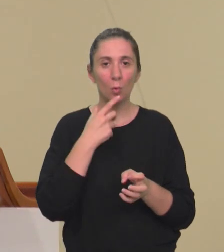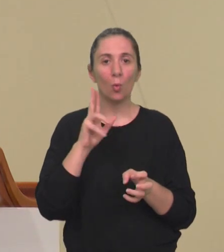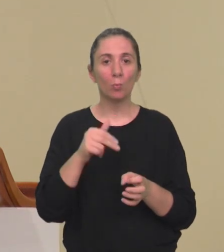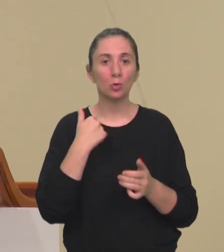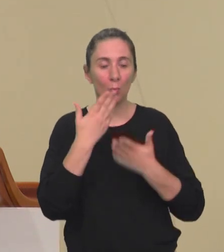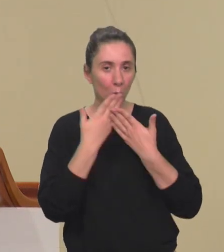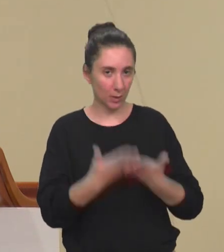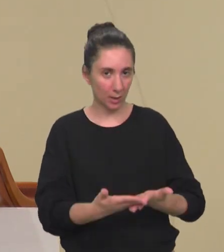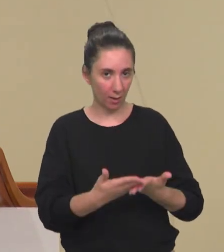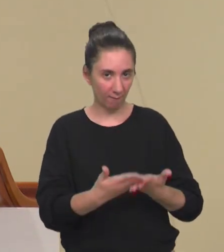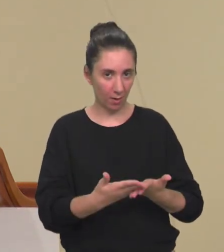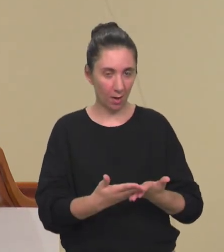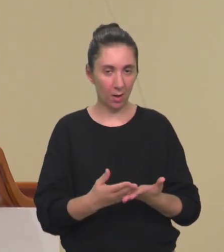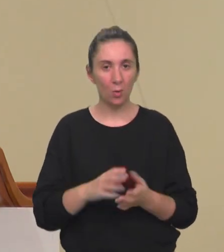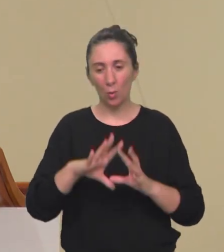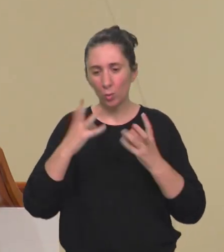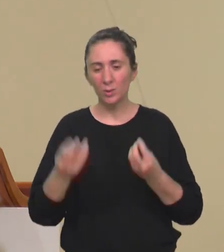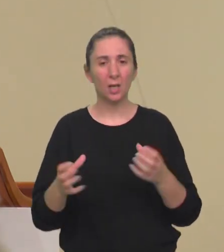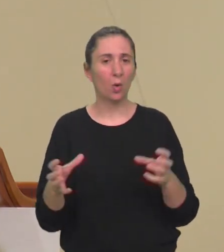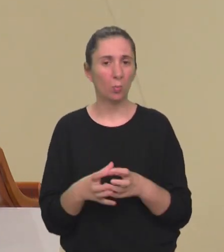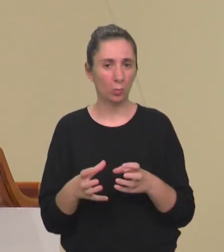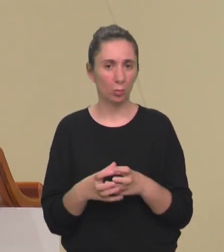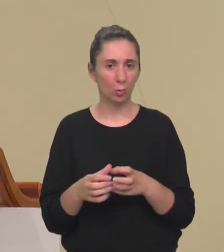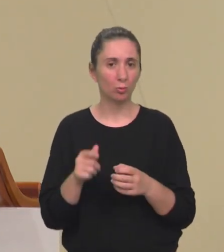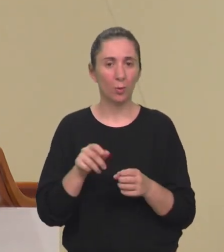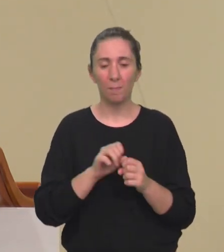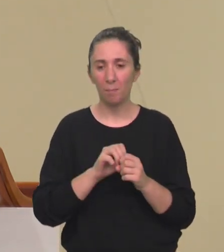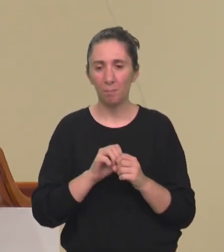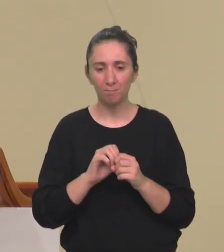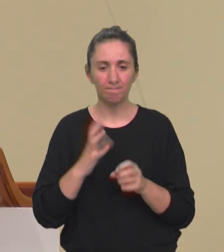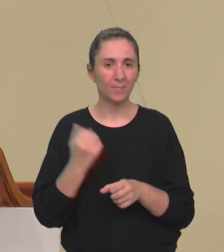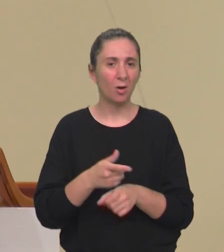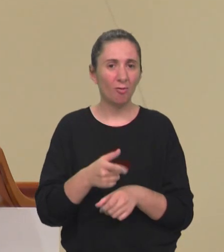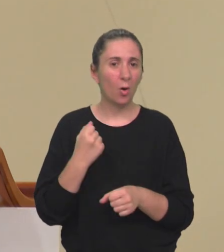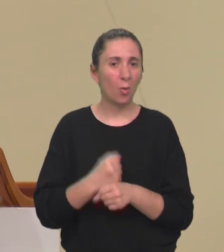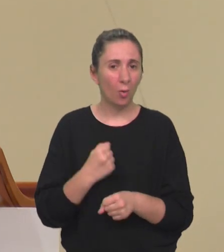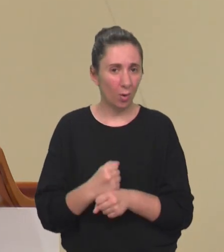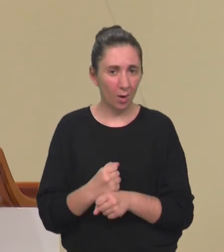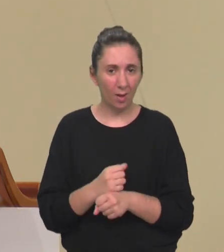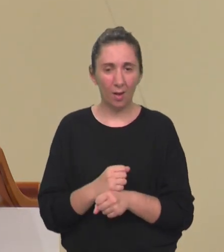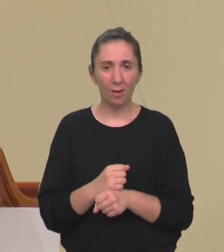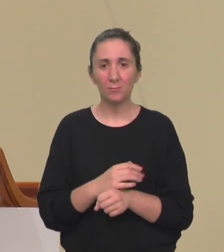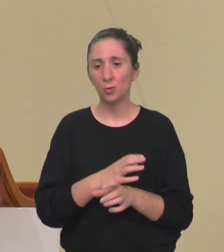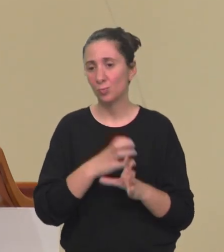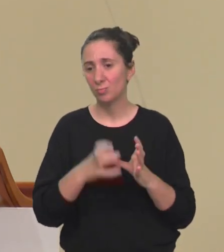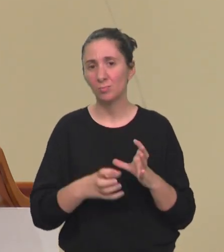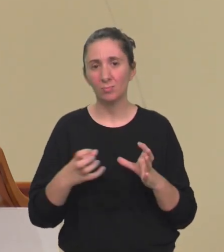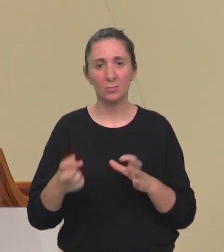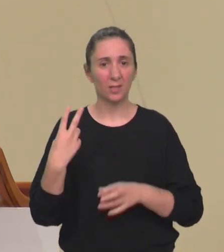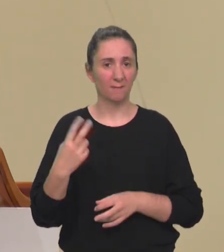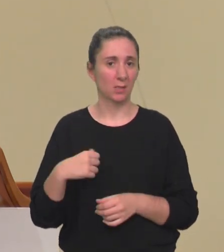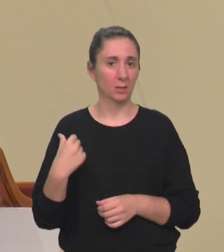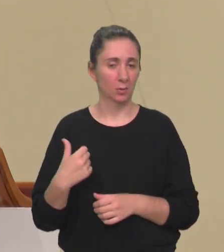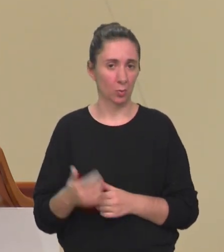možemo zahvaliti u cijelom društvu ovako besprijekorno funkcioniranje već punih